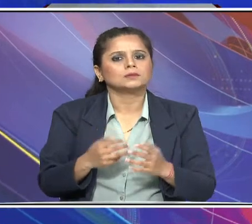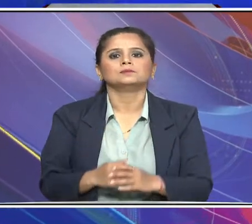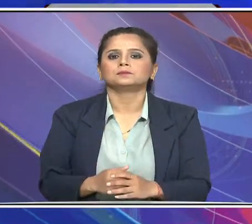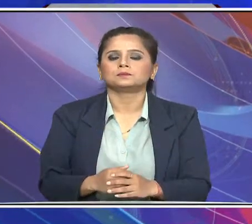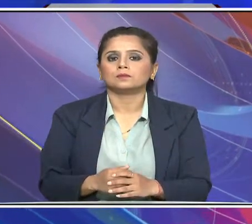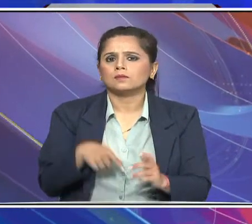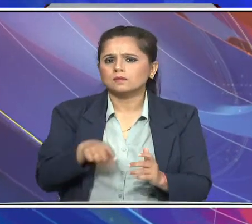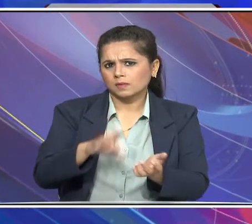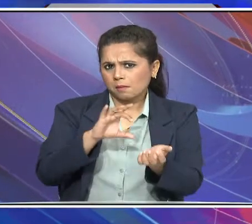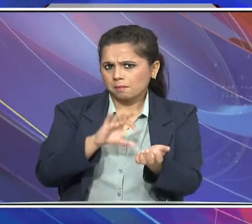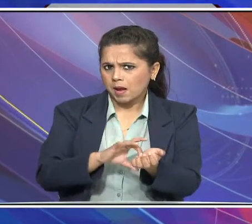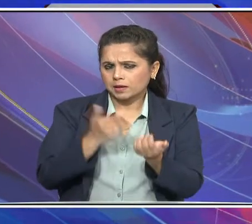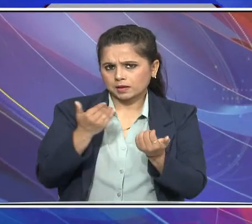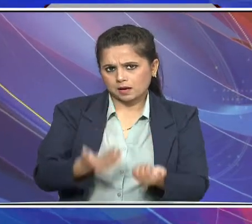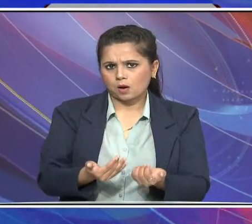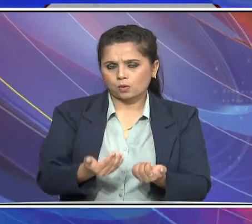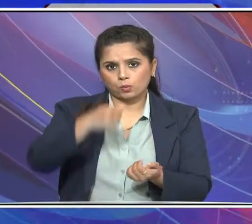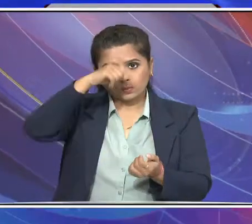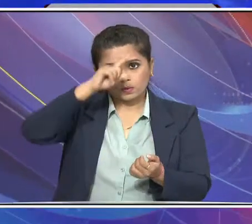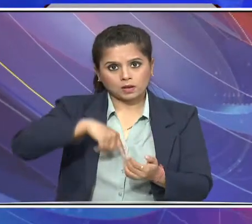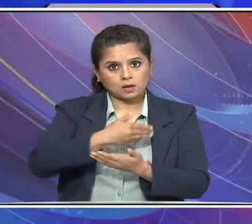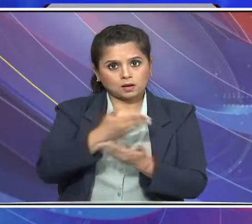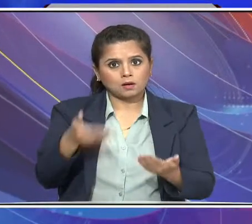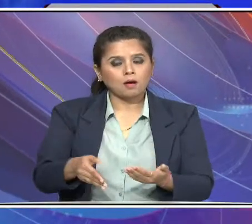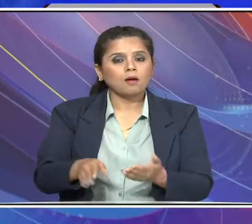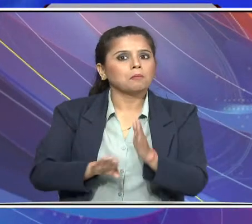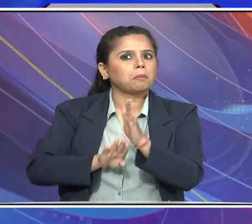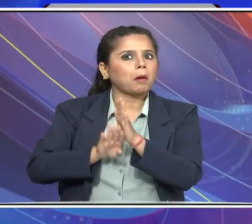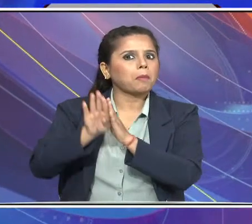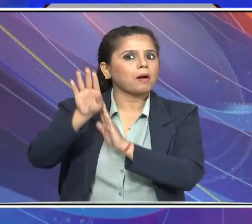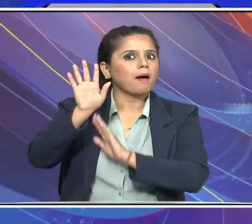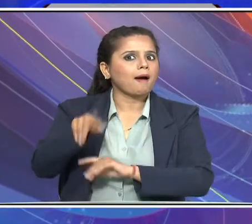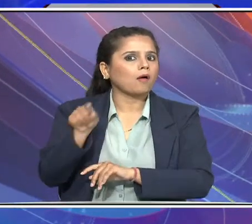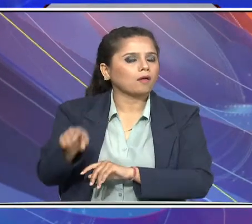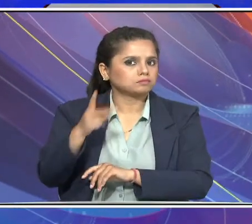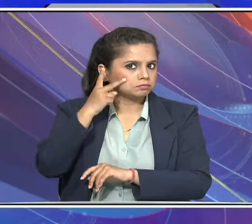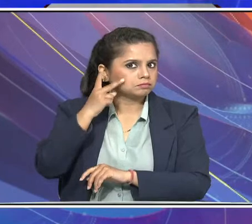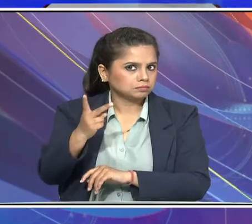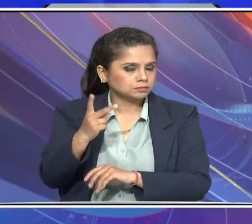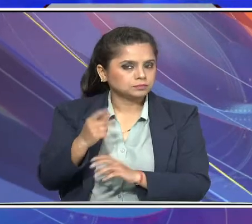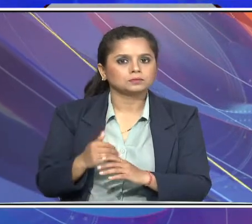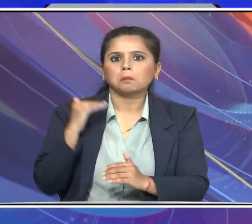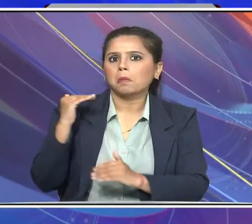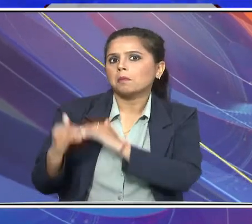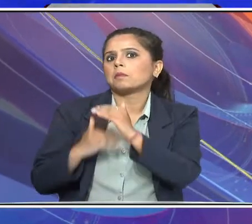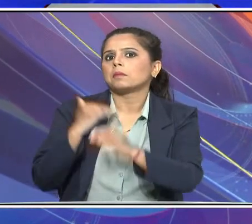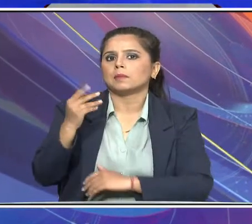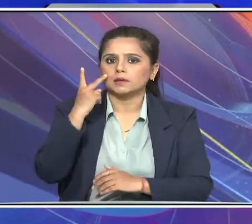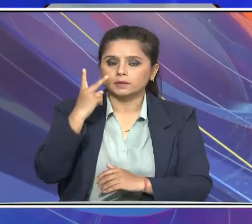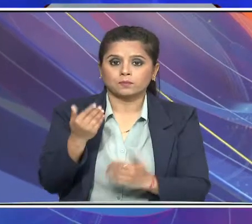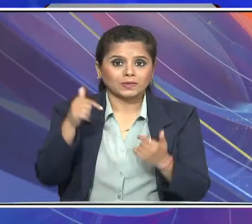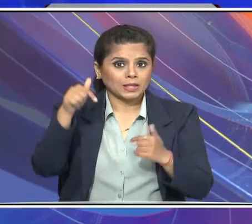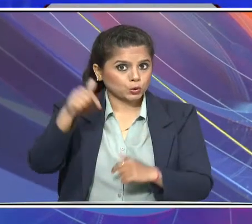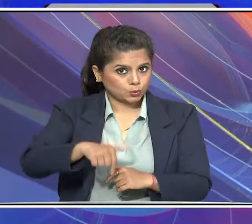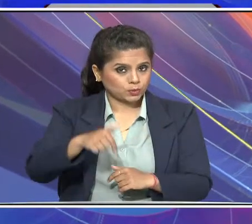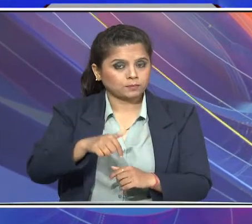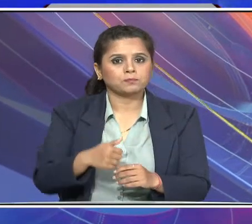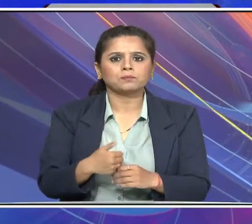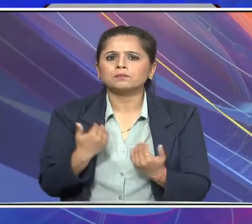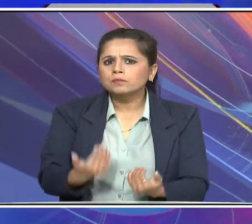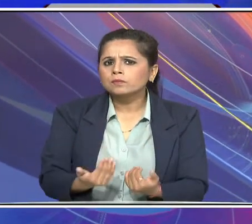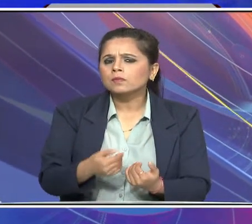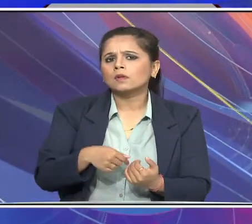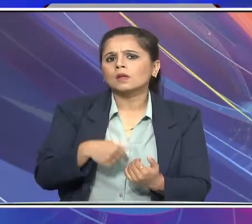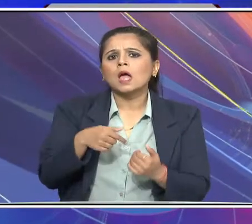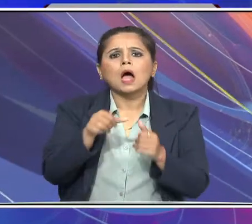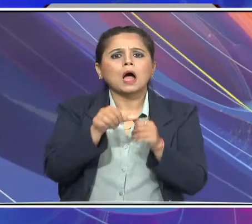मेडिकल सेक्टर देश के लिए राइजिंग सेक्टर है और आज देश में